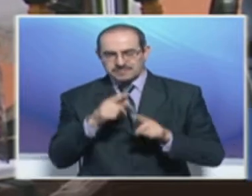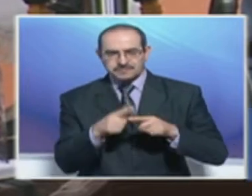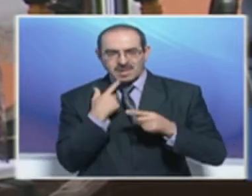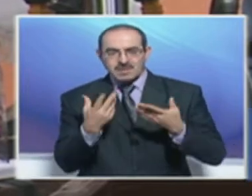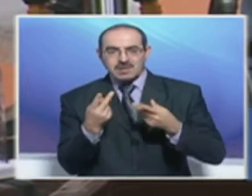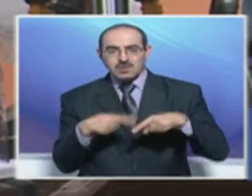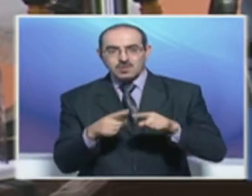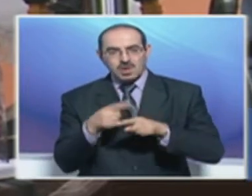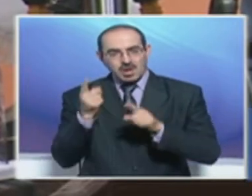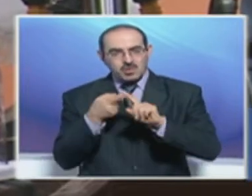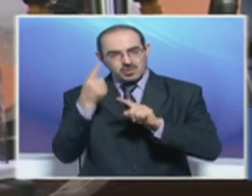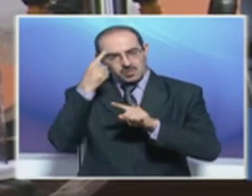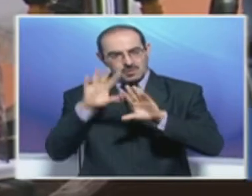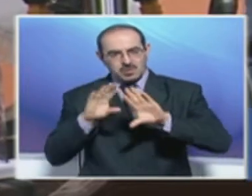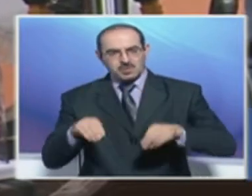خريطة طريق